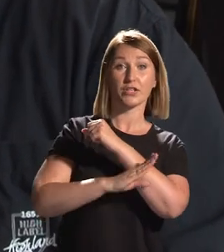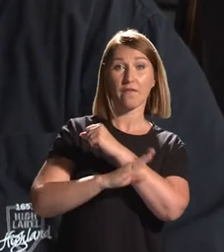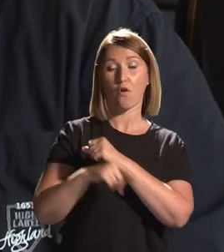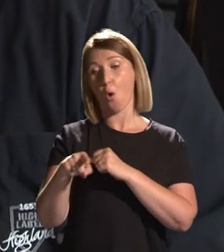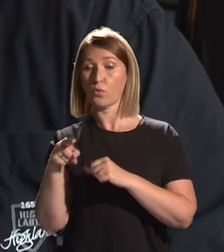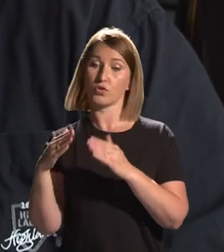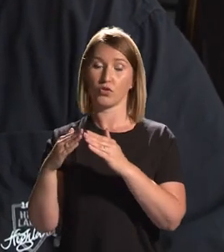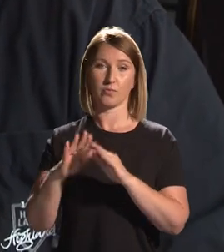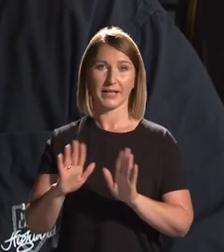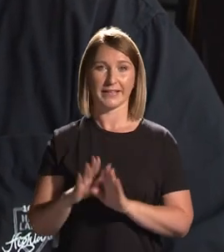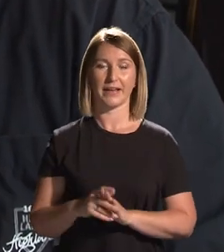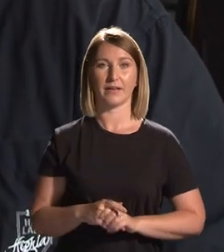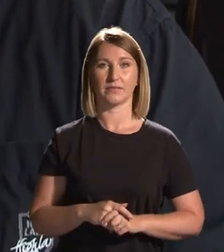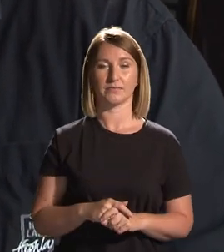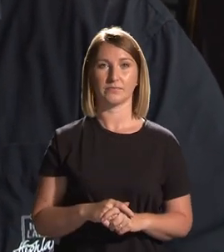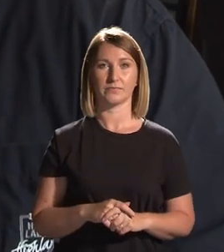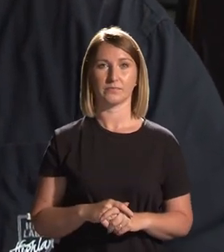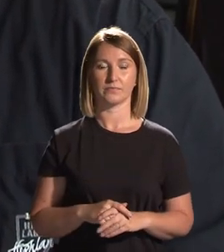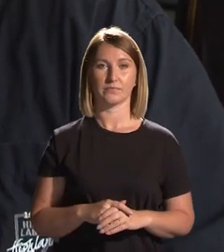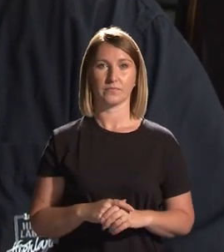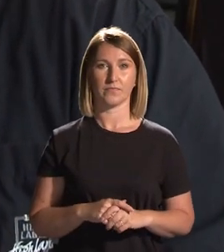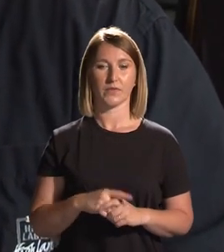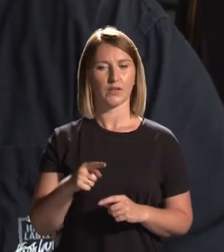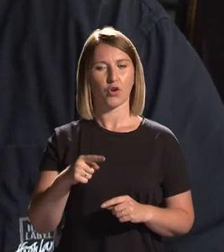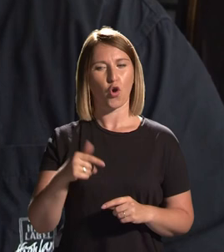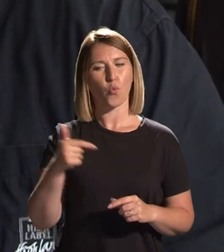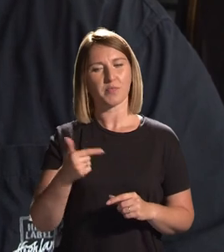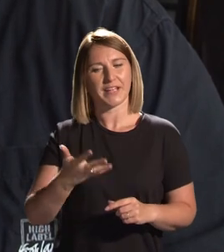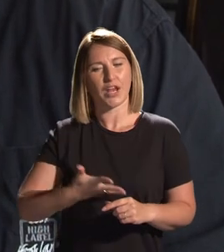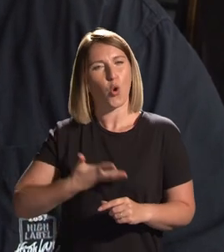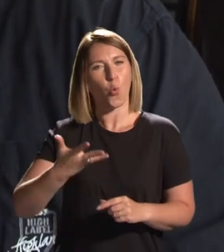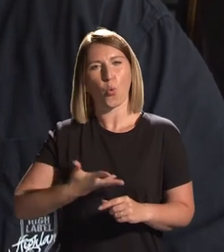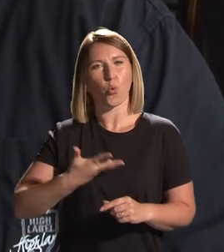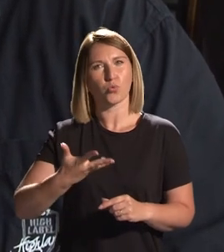drzewko, domek, to jeżeli ktoś ma jakieś uczucia w końcu i